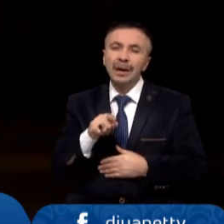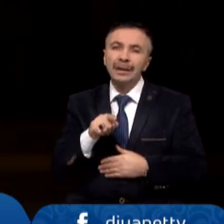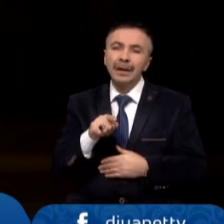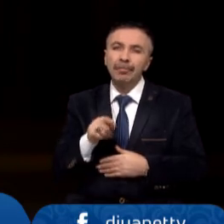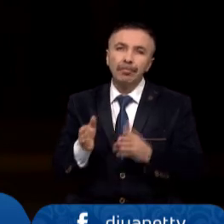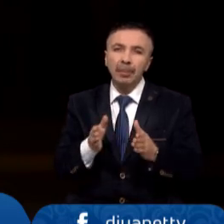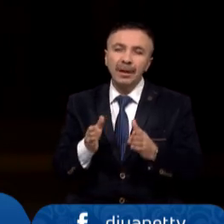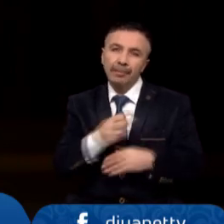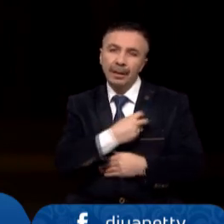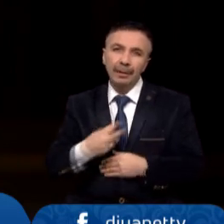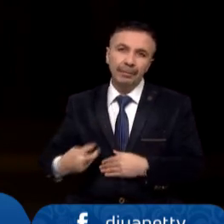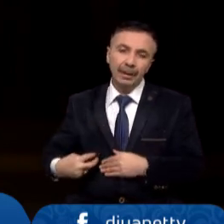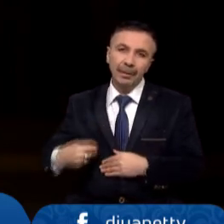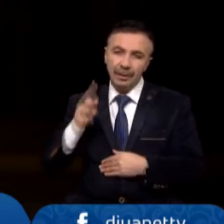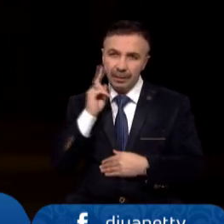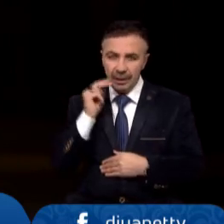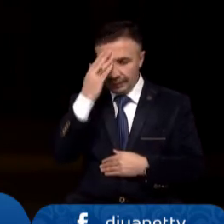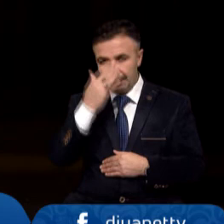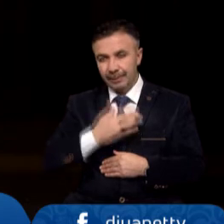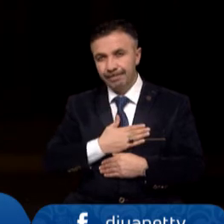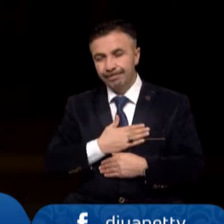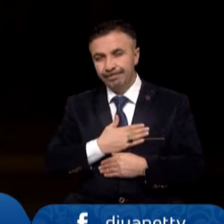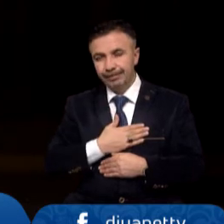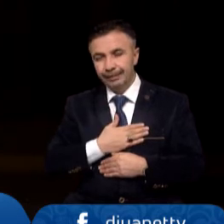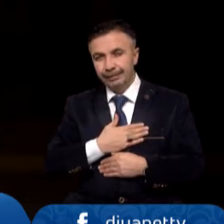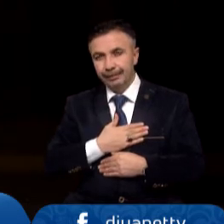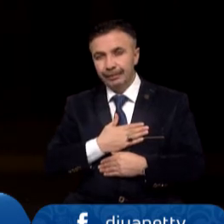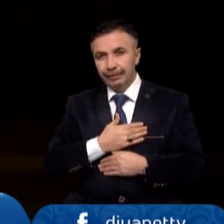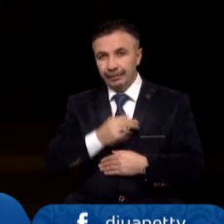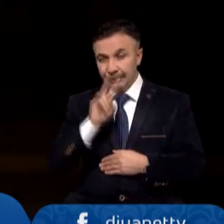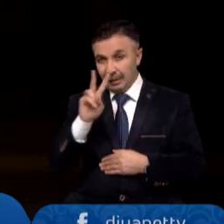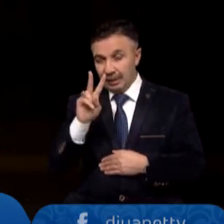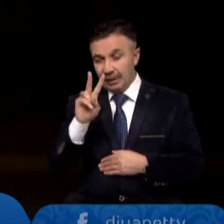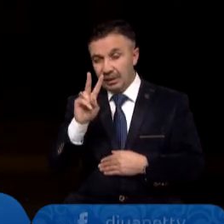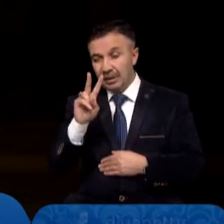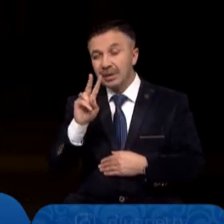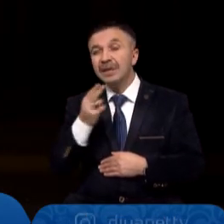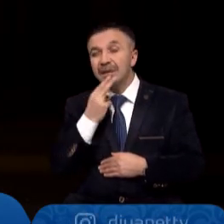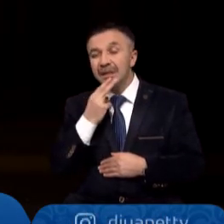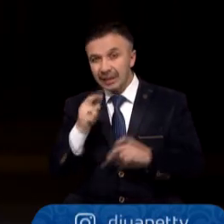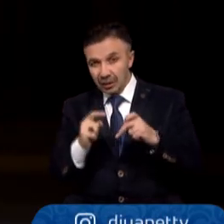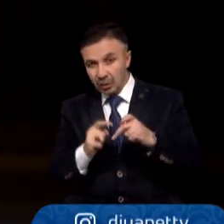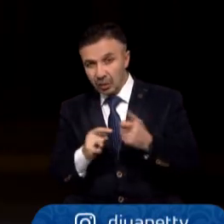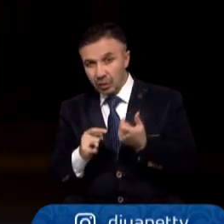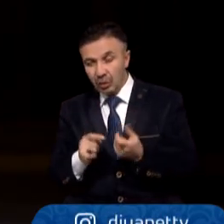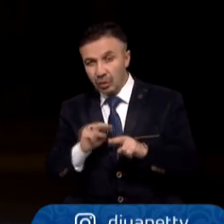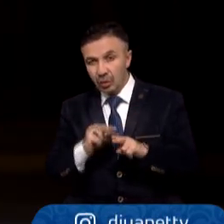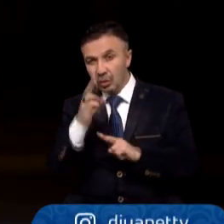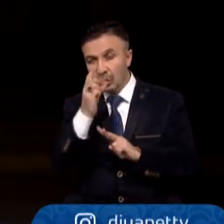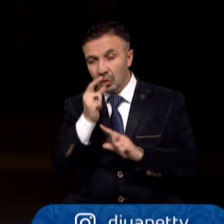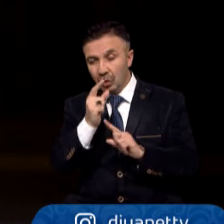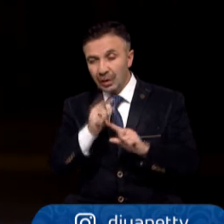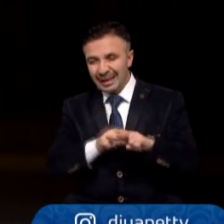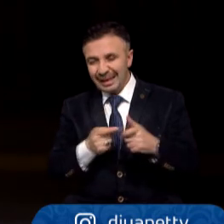Ha bu arada peygamber Sallallahu Aleyhi ve Sellem efendimizin ikinci kızı Rukiye